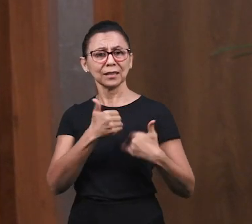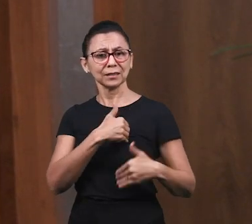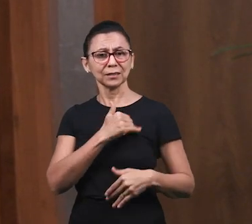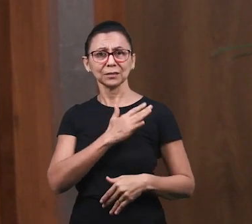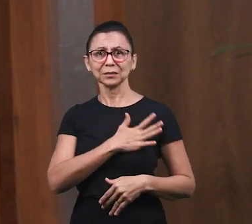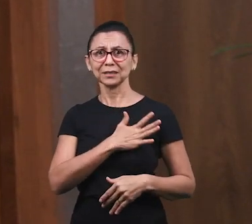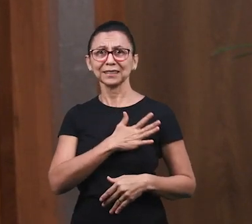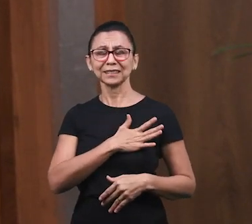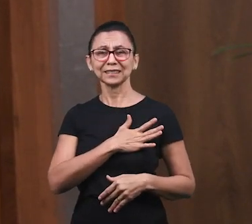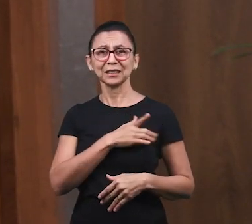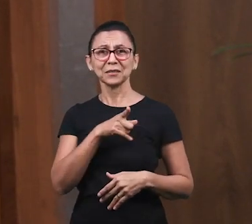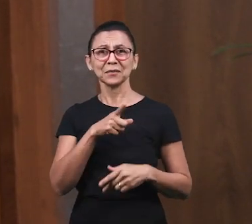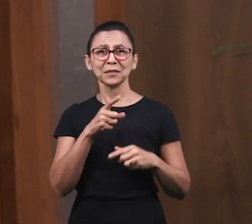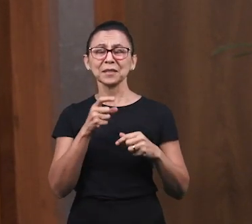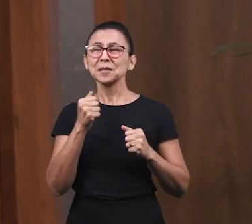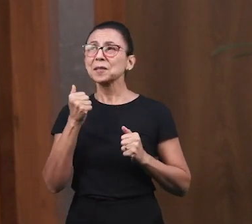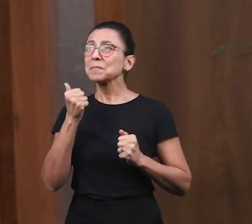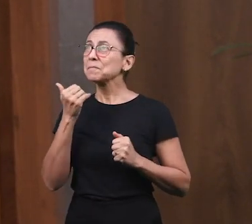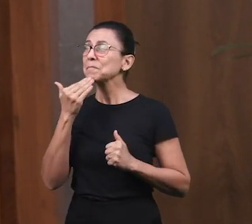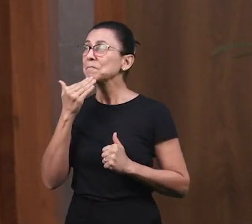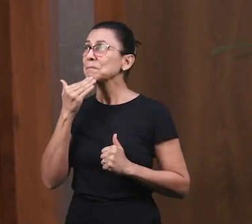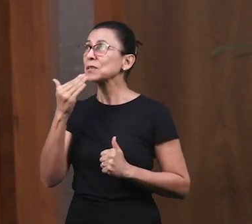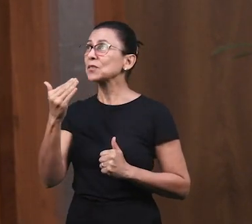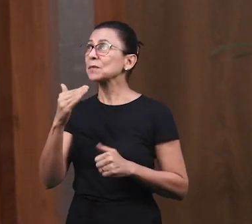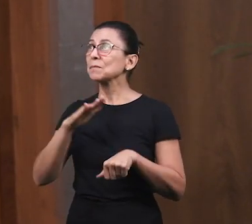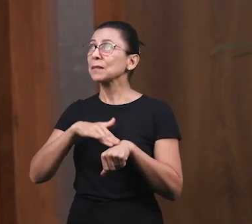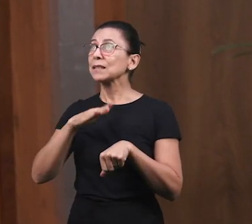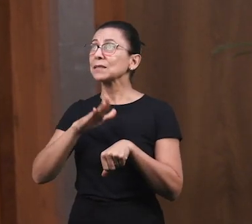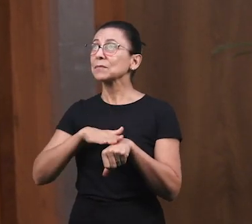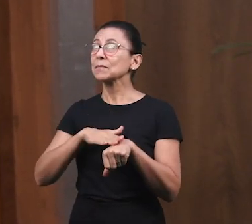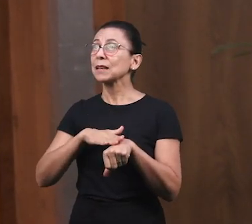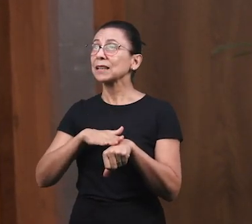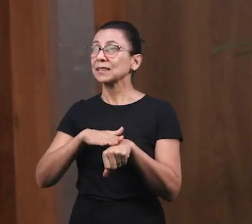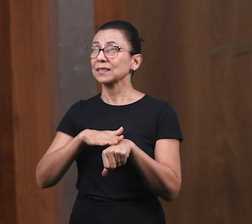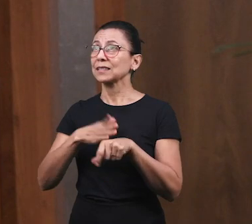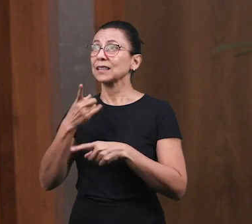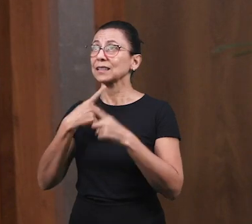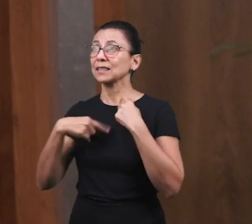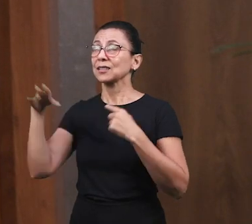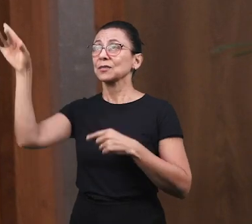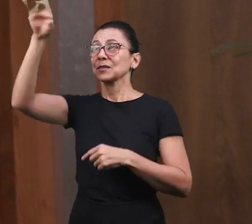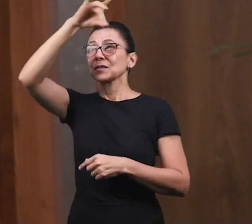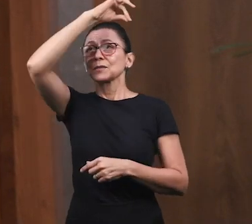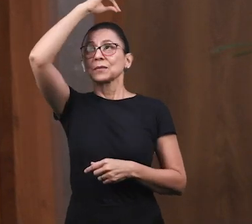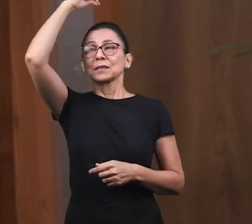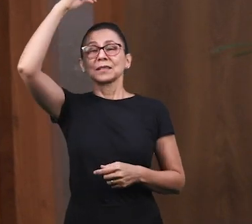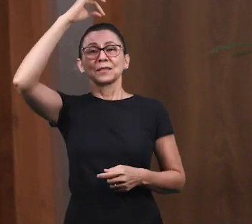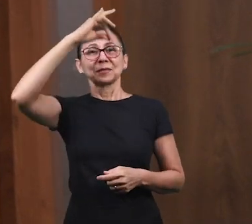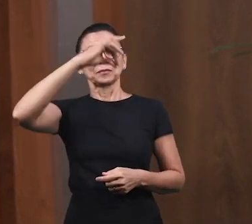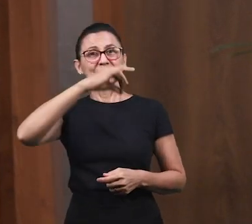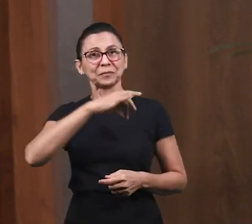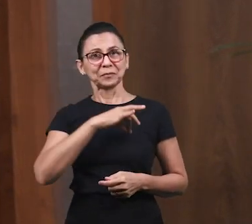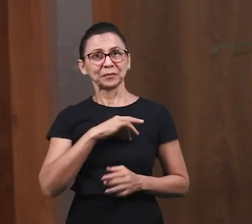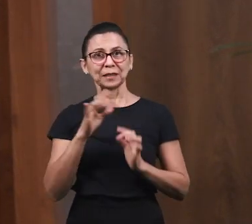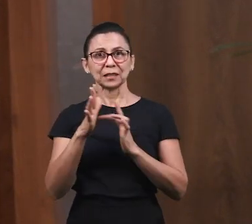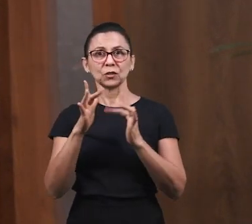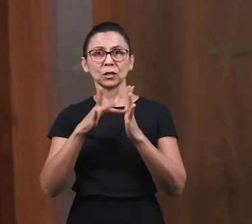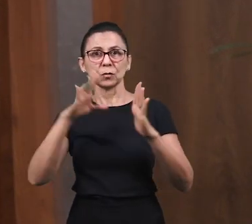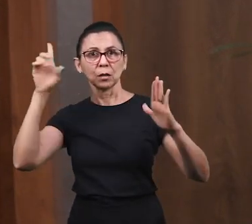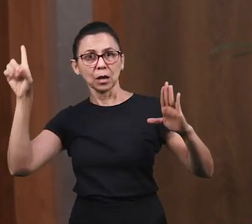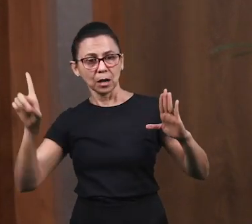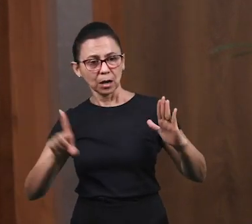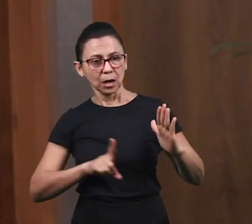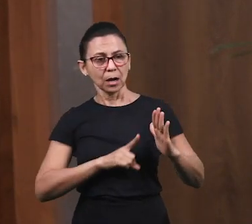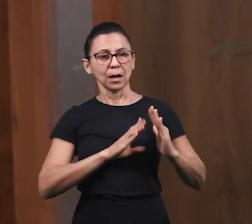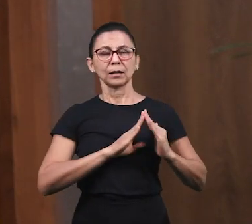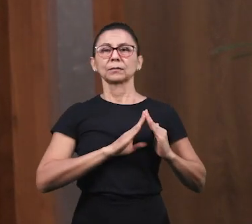que vous puissiez demander davantage du Saint-Esprit, afin que la lumière qui est Jésus dans votre cœur soit toujours allumée. Ela